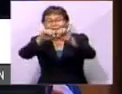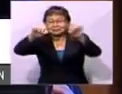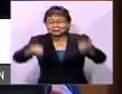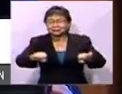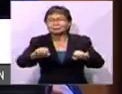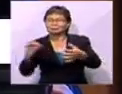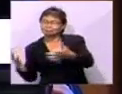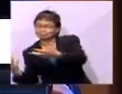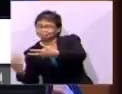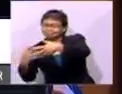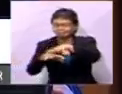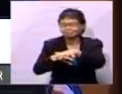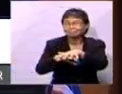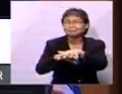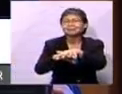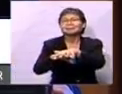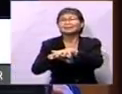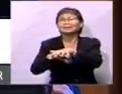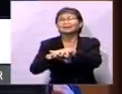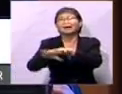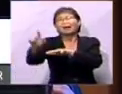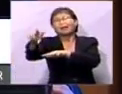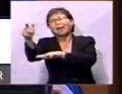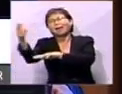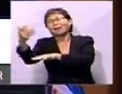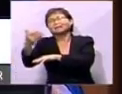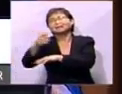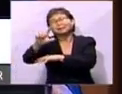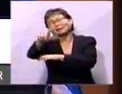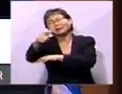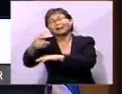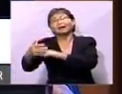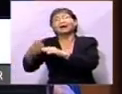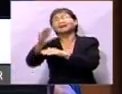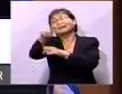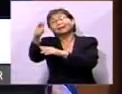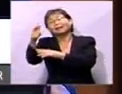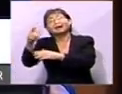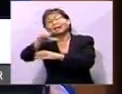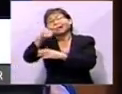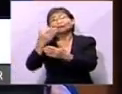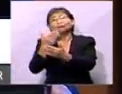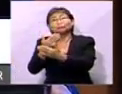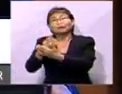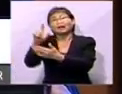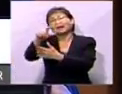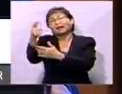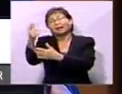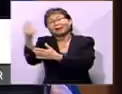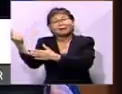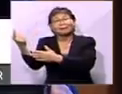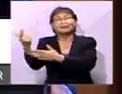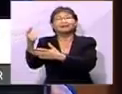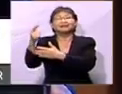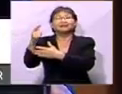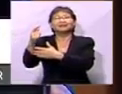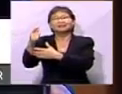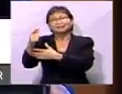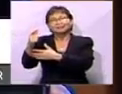alongside and complement other instruments of Islamic finance. For